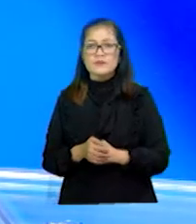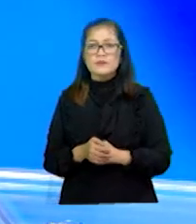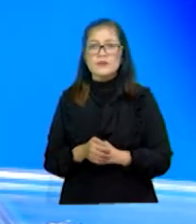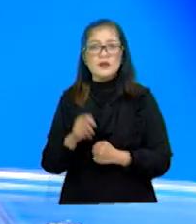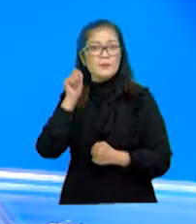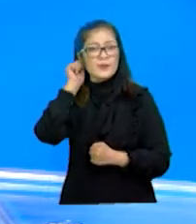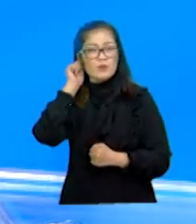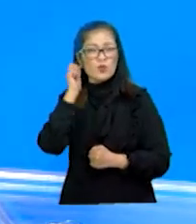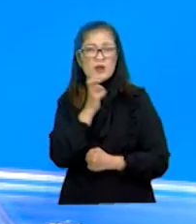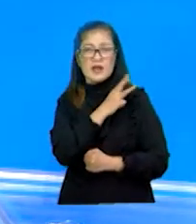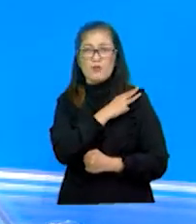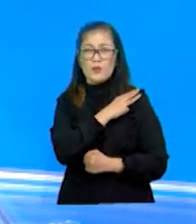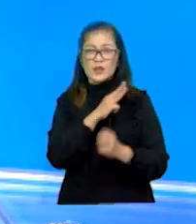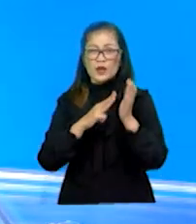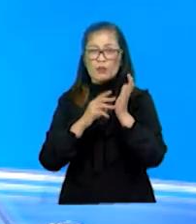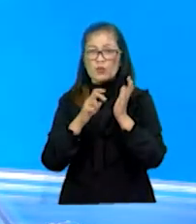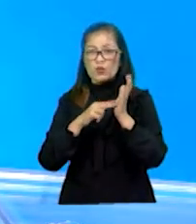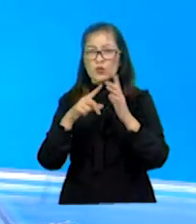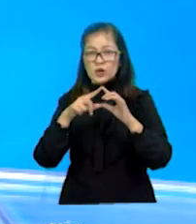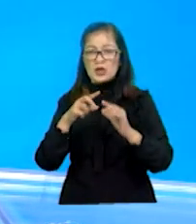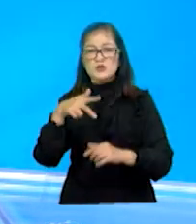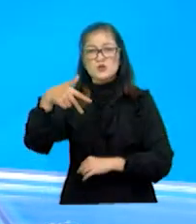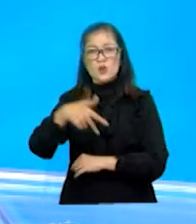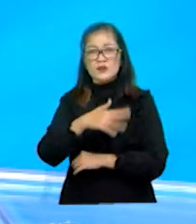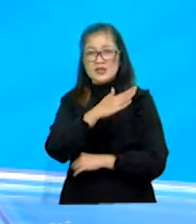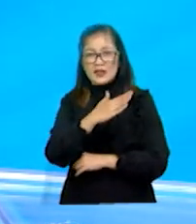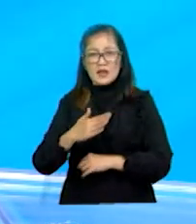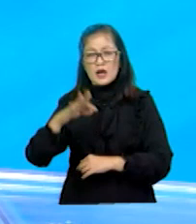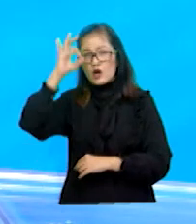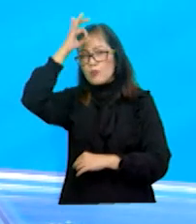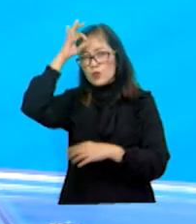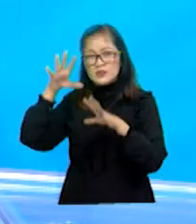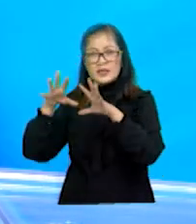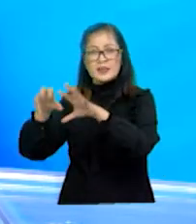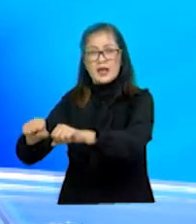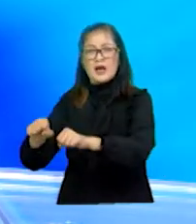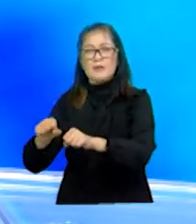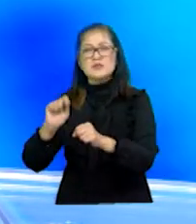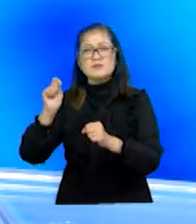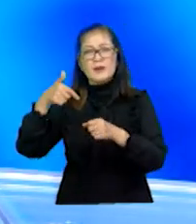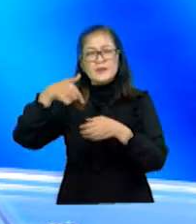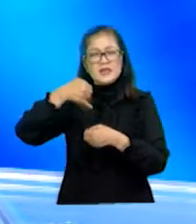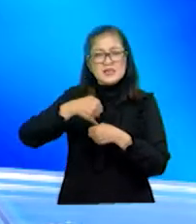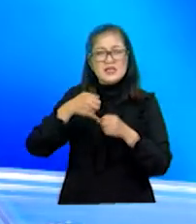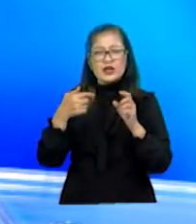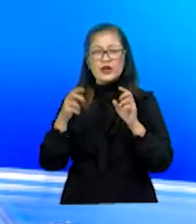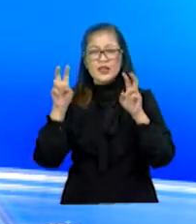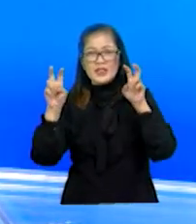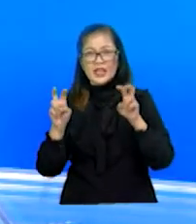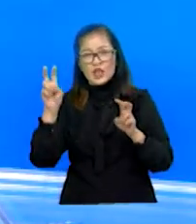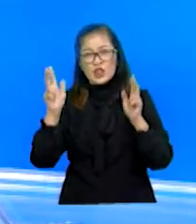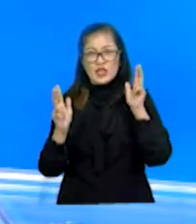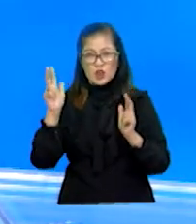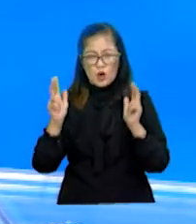Ke informasi lain, seorang wanita di Kabupaten Muna, Sulawesi Tenggara ditangkap polisi karena membuat konten video TikTok yang menghina istri